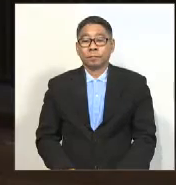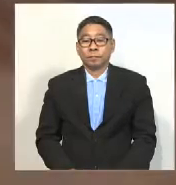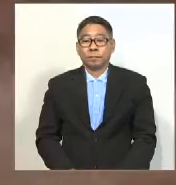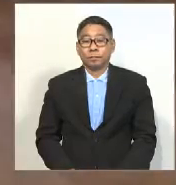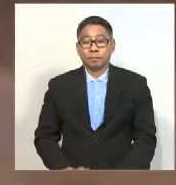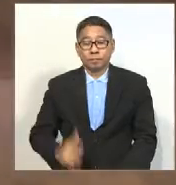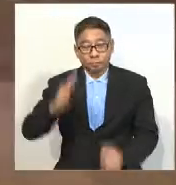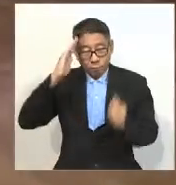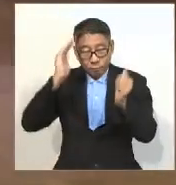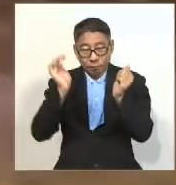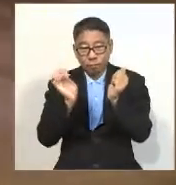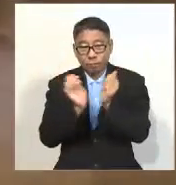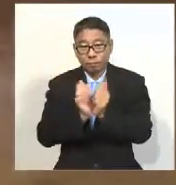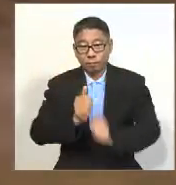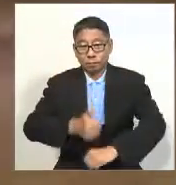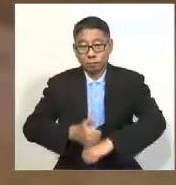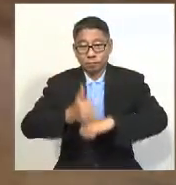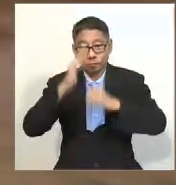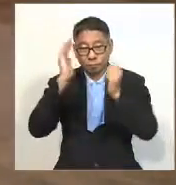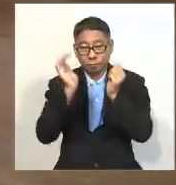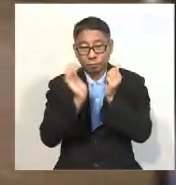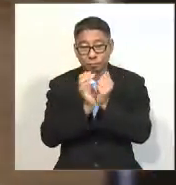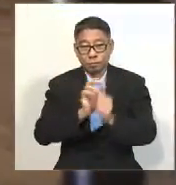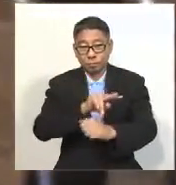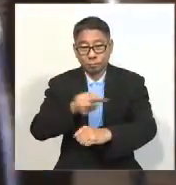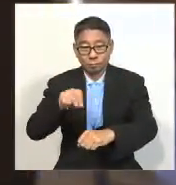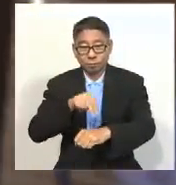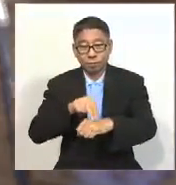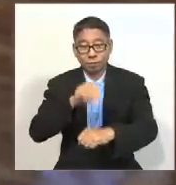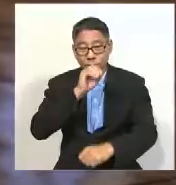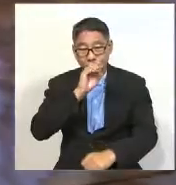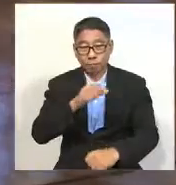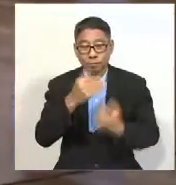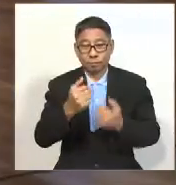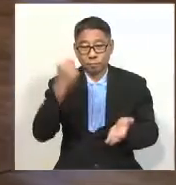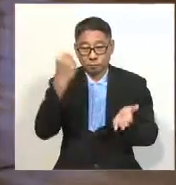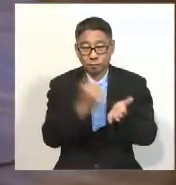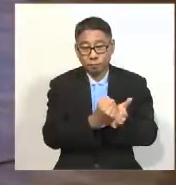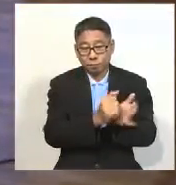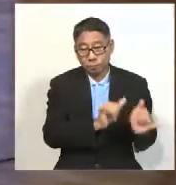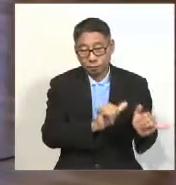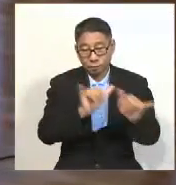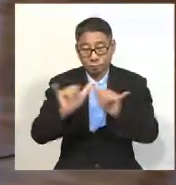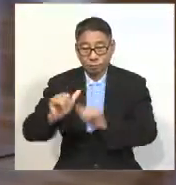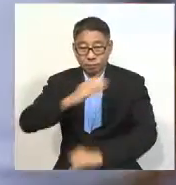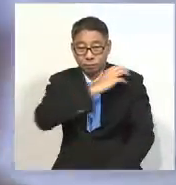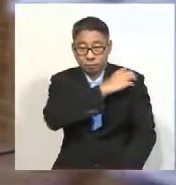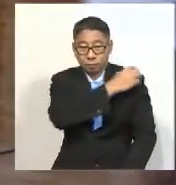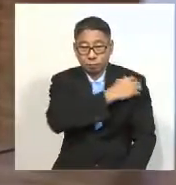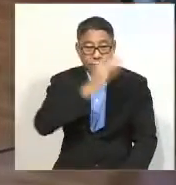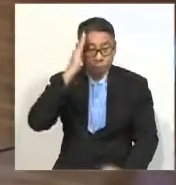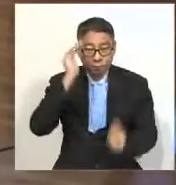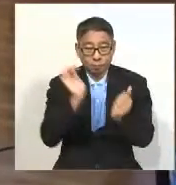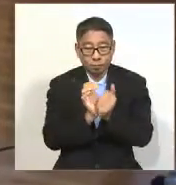ด้านพลตำรวจเอกจักรทิพย์ชัยจินดาผู้บัญชาการตำรวจแห่งชาติบอกว่าการพิจารณาแต่งตั้งโยกย้ายข้าราชการตำรวจ